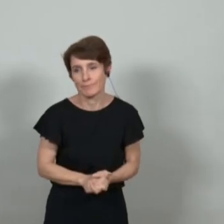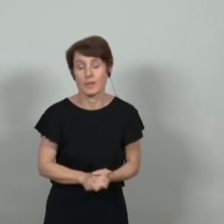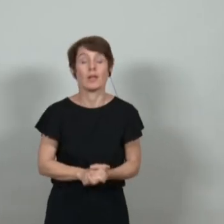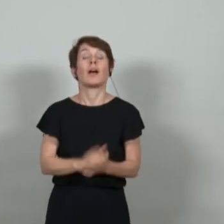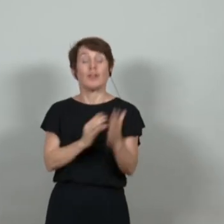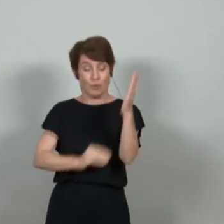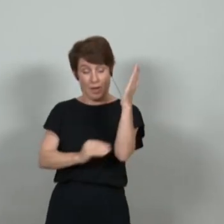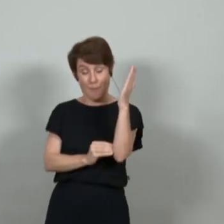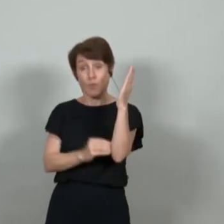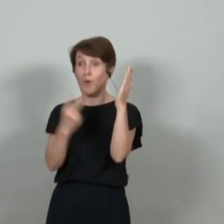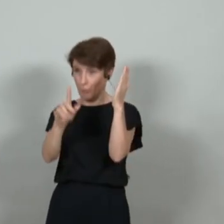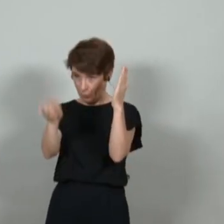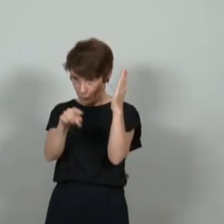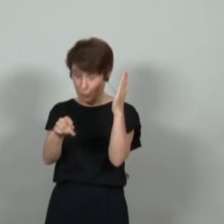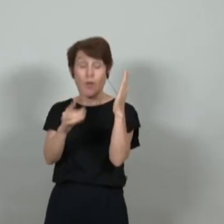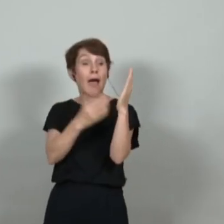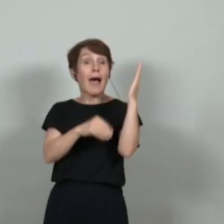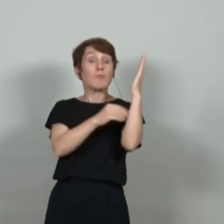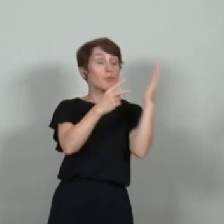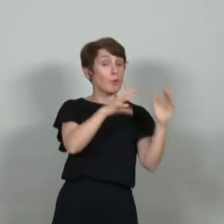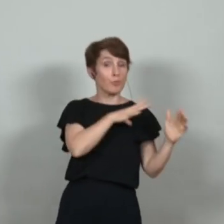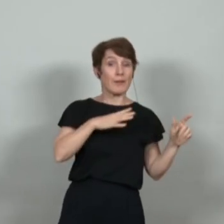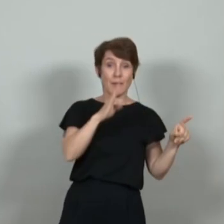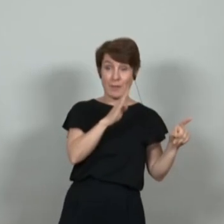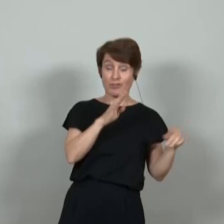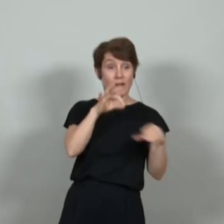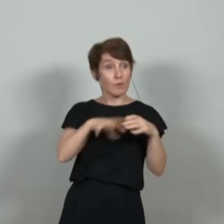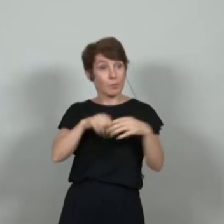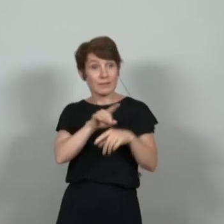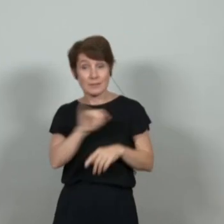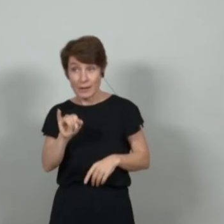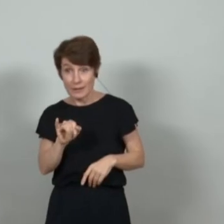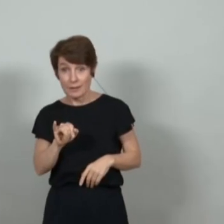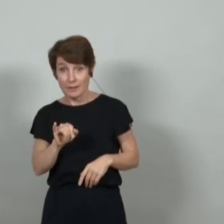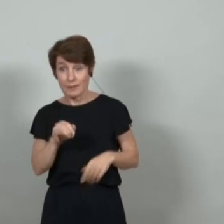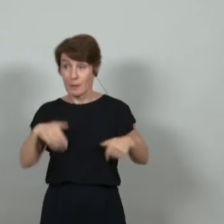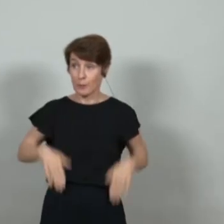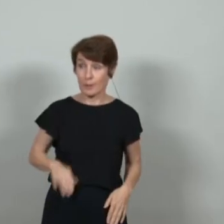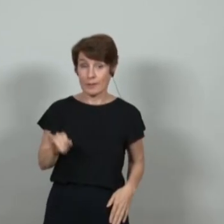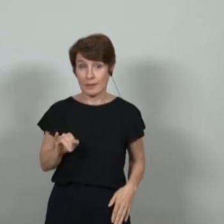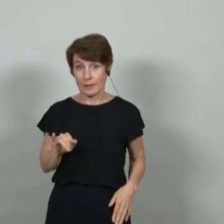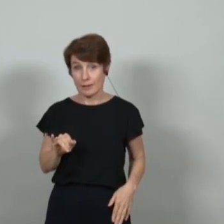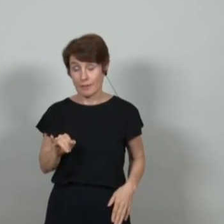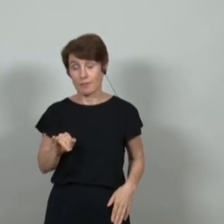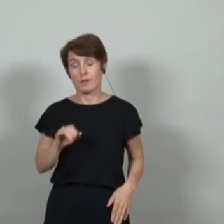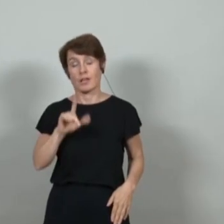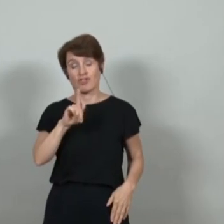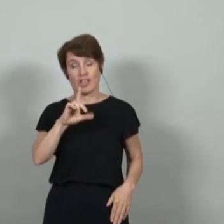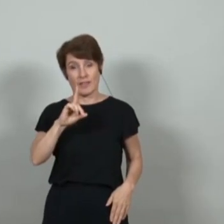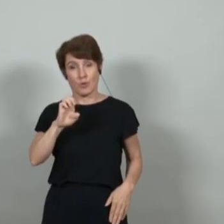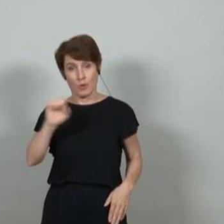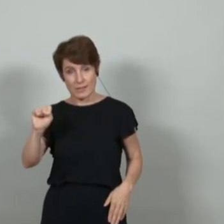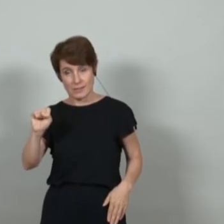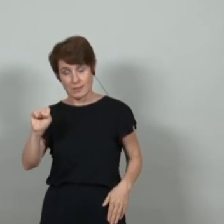aux voix l'amendement de proposer par Madame bachère qui ne prend pas par au vote qui s'abstient gdes